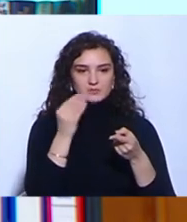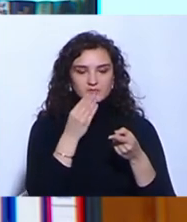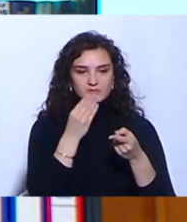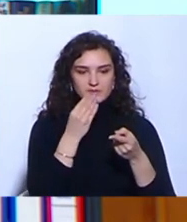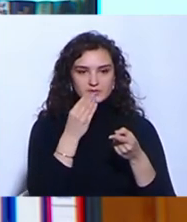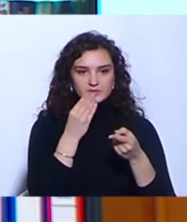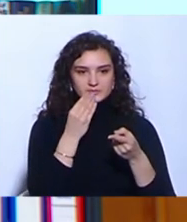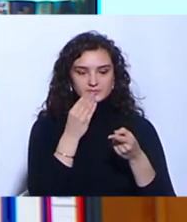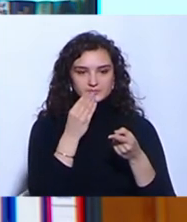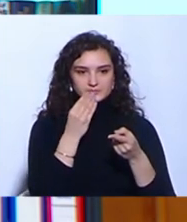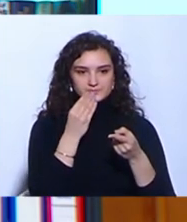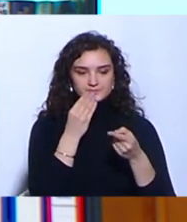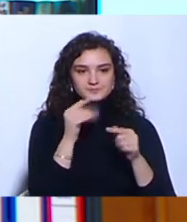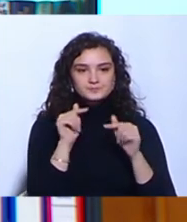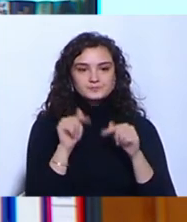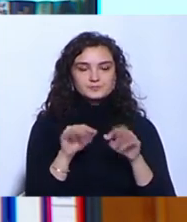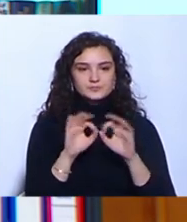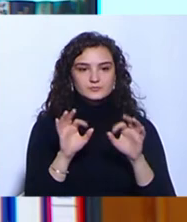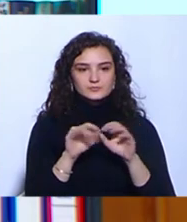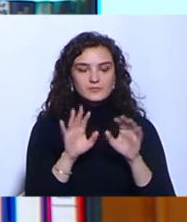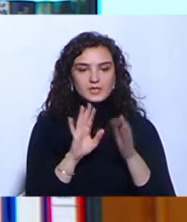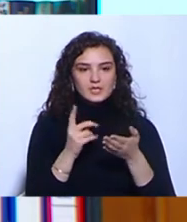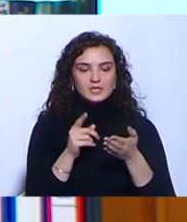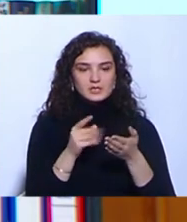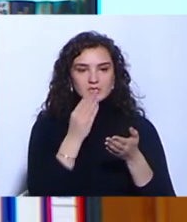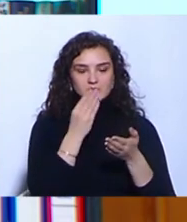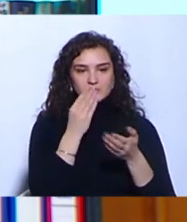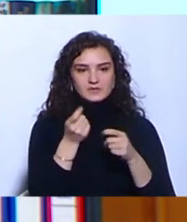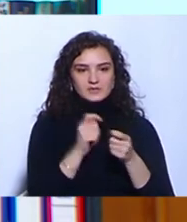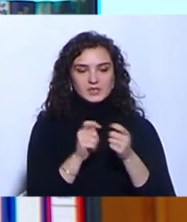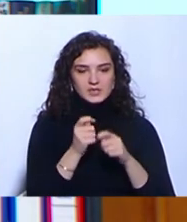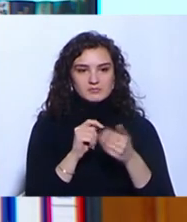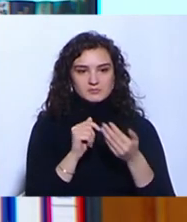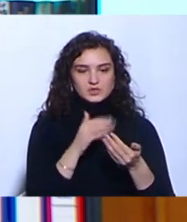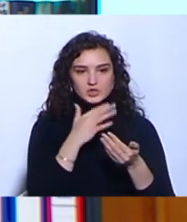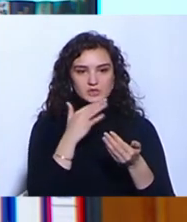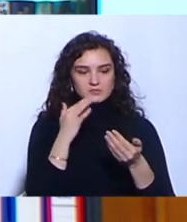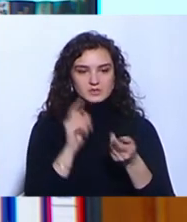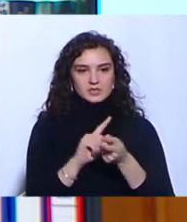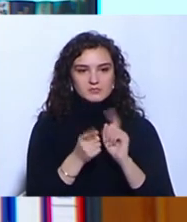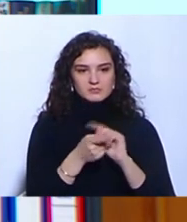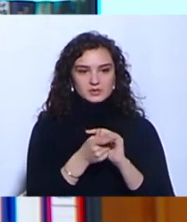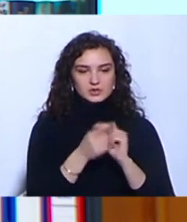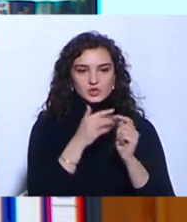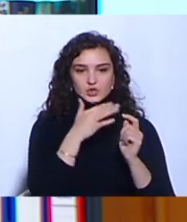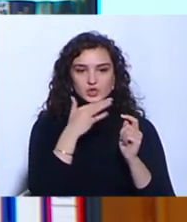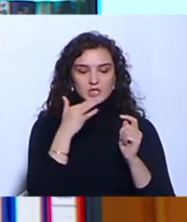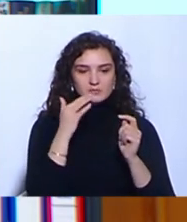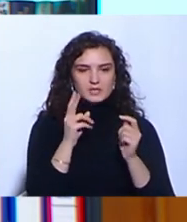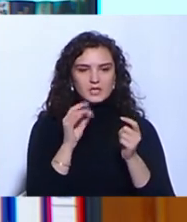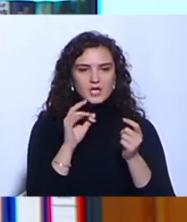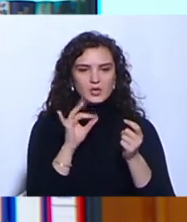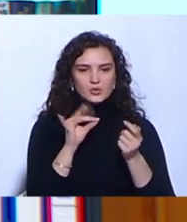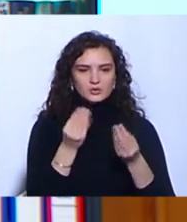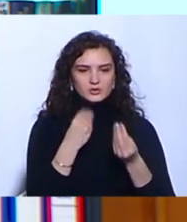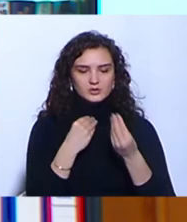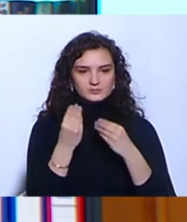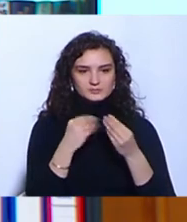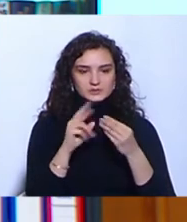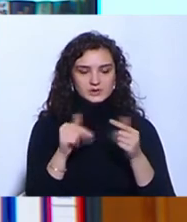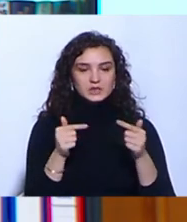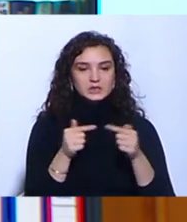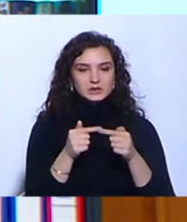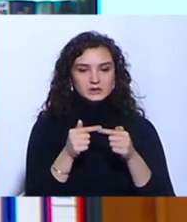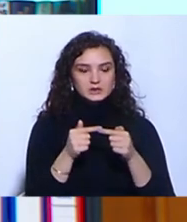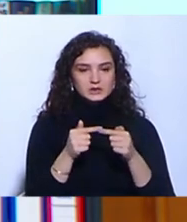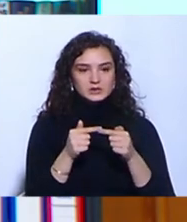ჭარბკვებას. აქ ლაპარაკი არა საკვები ნივთიერებების სიჭარბეზე, არამედ ჭარბკალორიულ დატვირთვაზე და